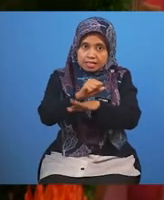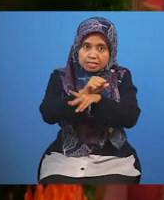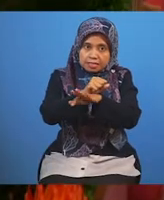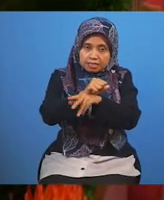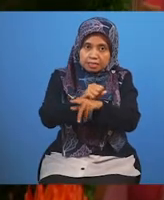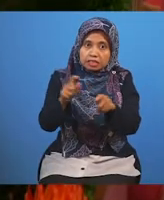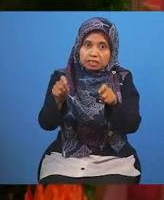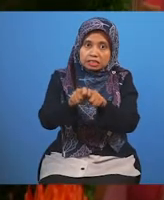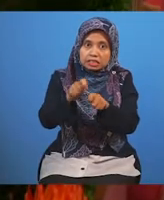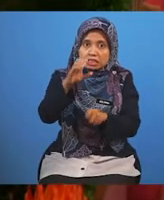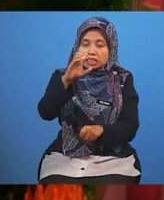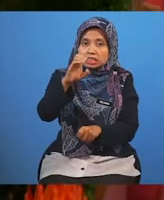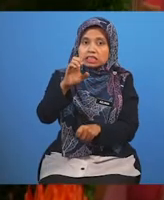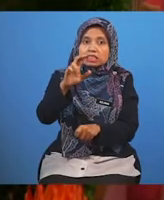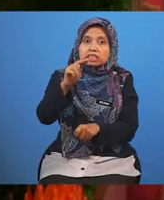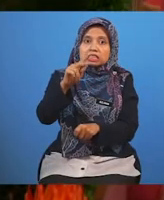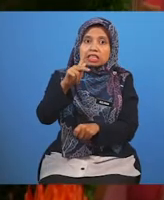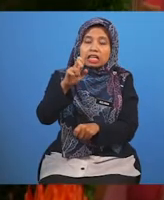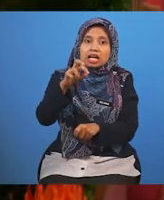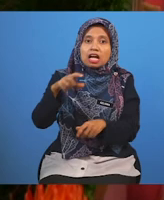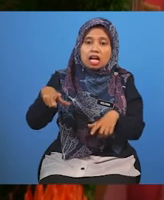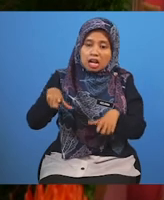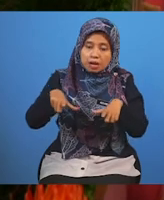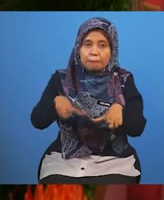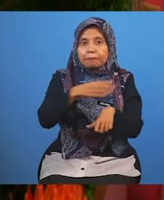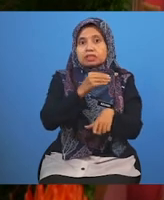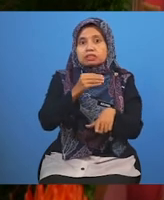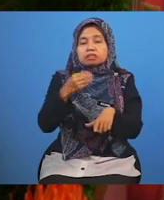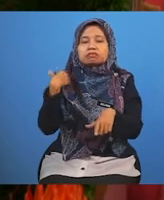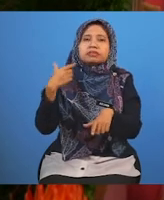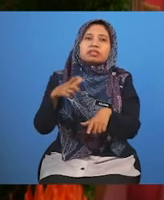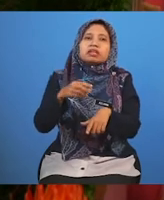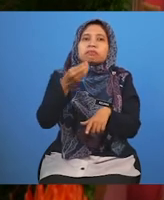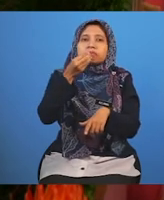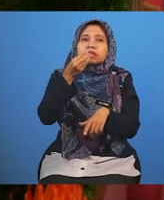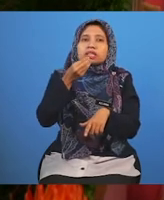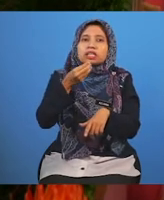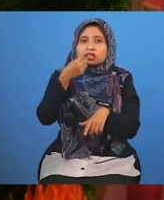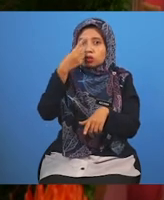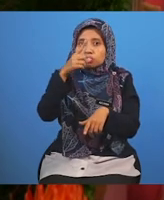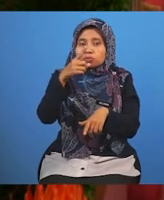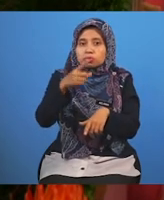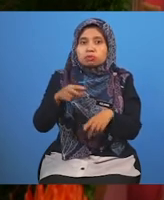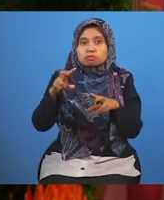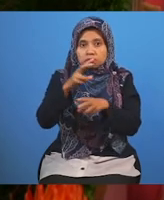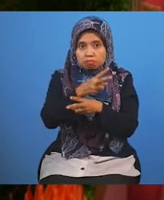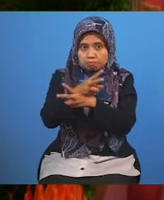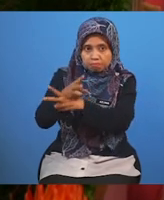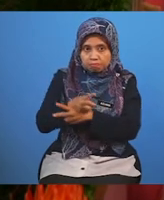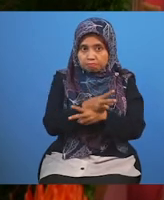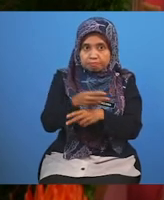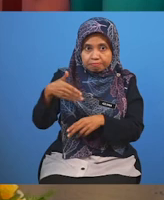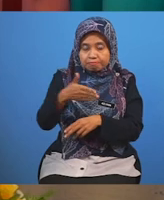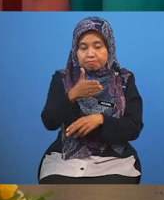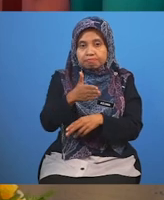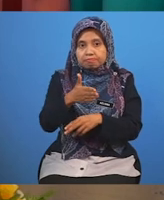seperti cengkerik, ulat burung dan lipas merupakan sumber makanan sampingan bagi ternakan ikan air